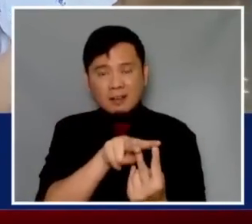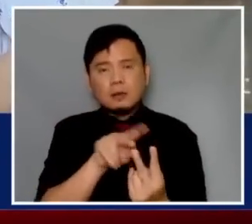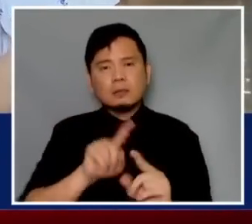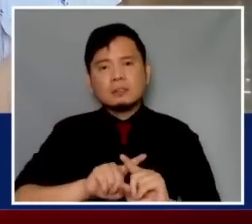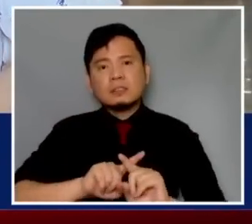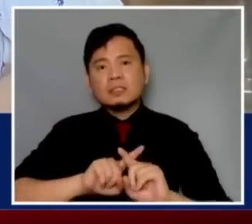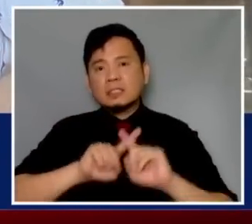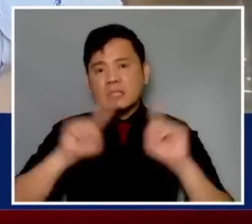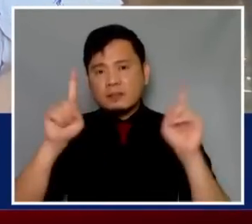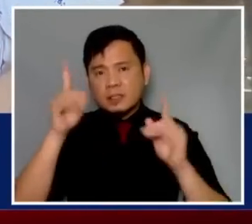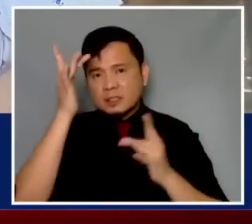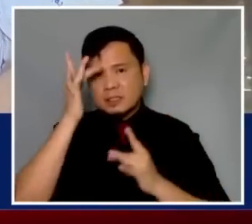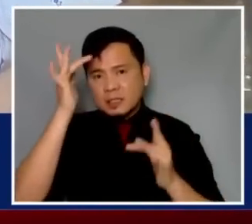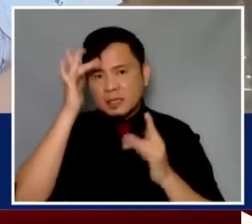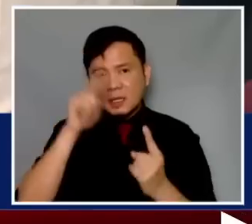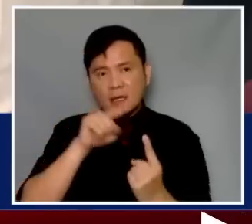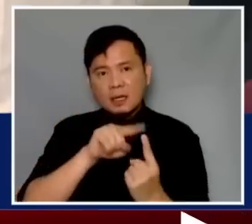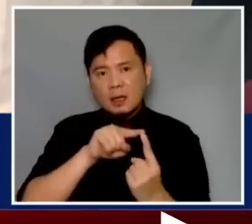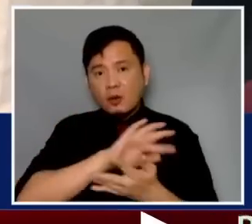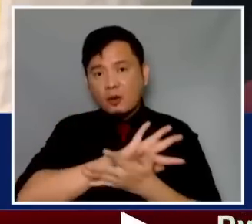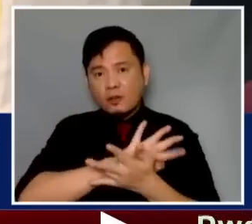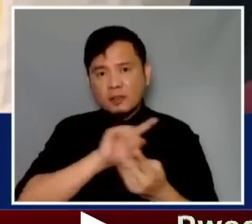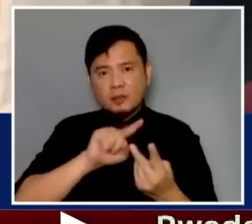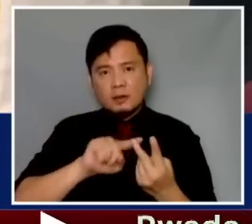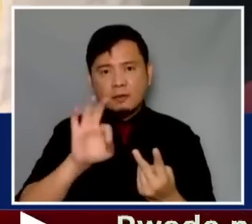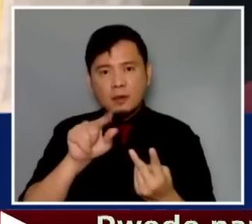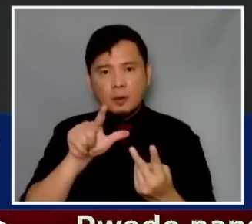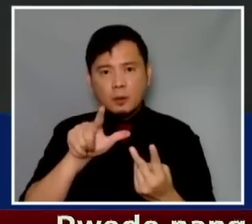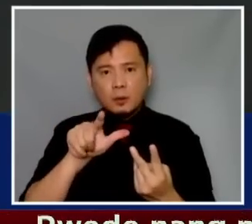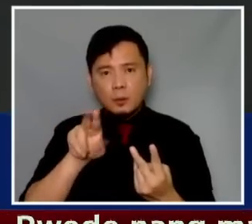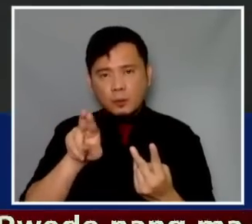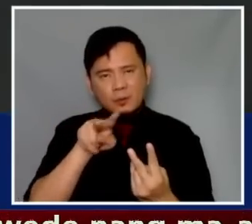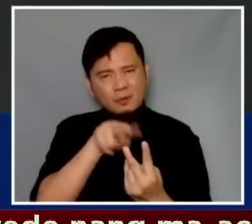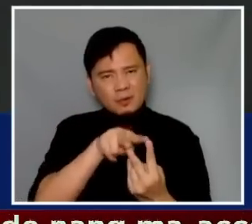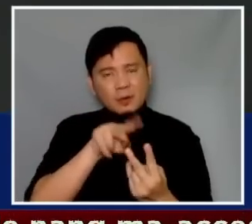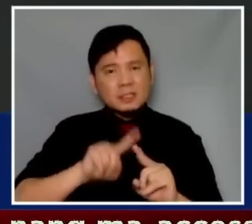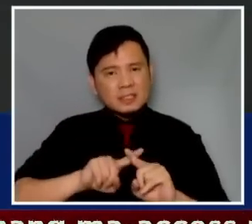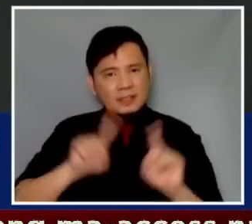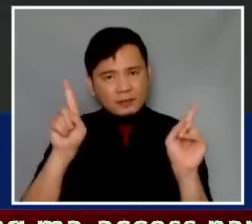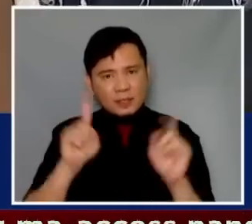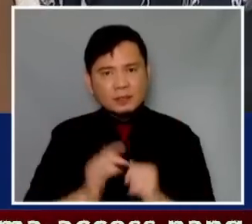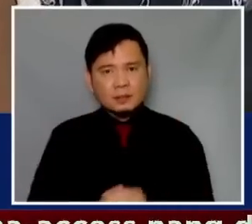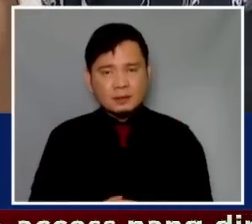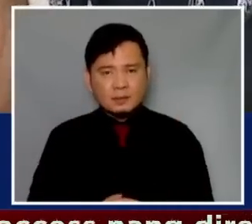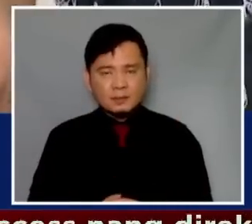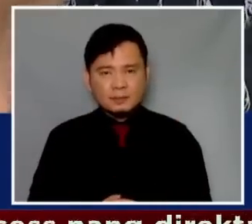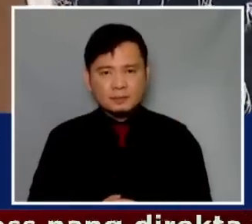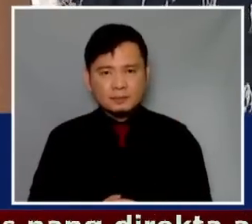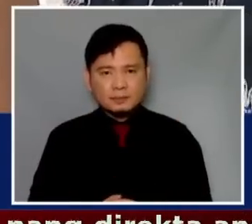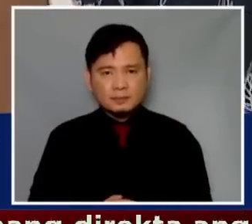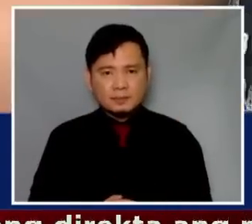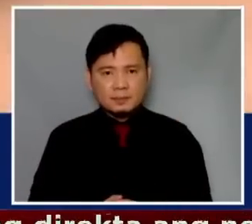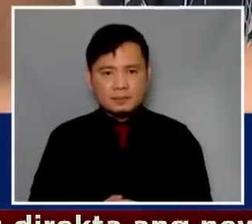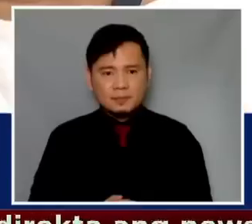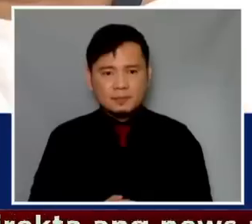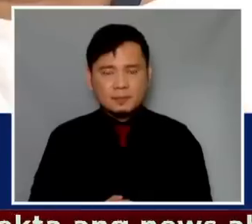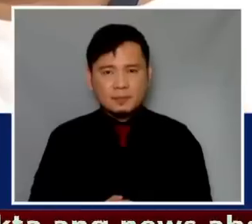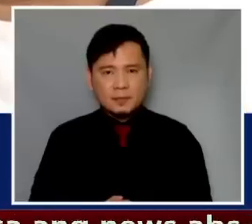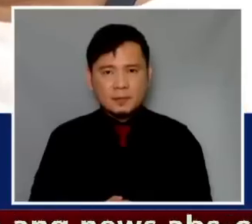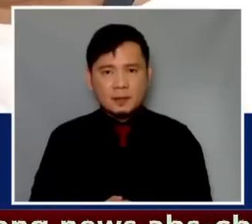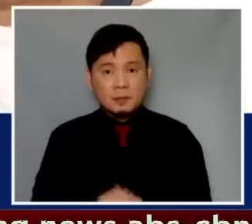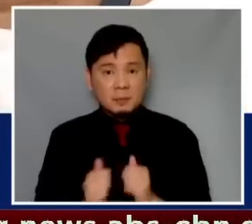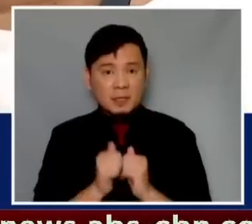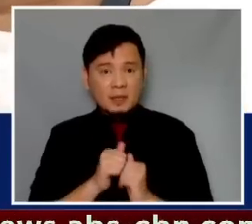COVID at ordinaryong trangkaso. Ibig sabihin, hindi masamang naturukan ka ng first dose, second dose